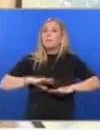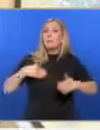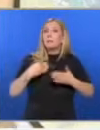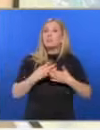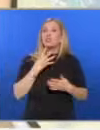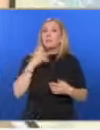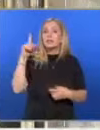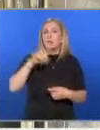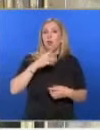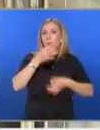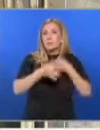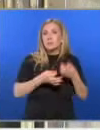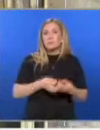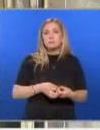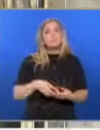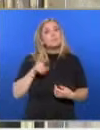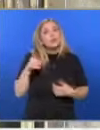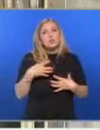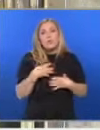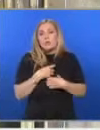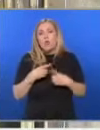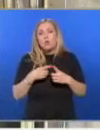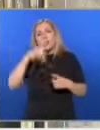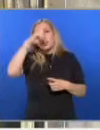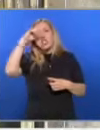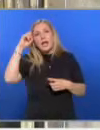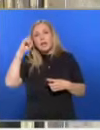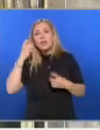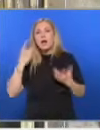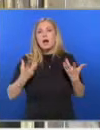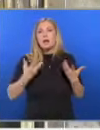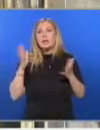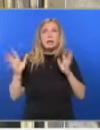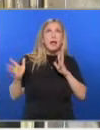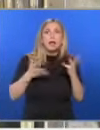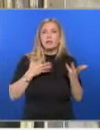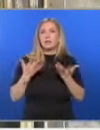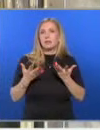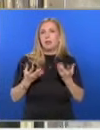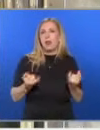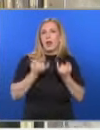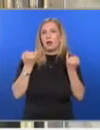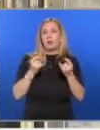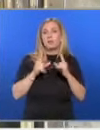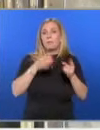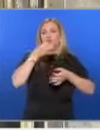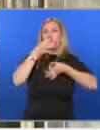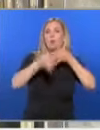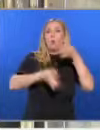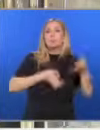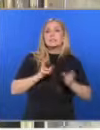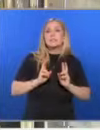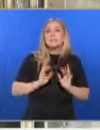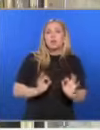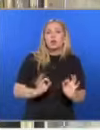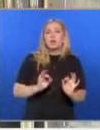дни обясниха така. Притеснил се, от жегата е разсеян леко и не може да обясни с